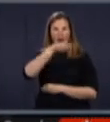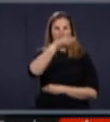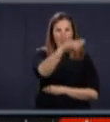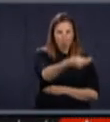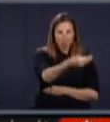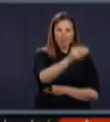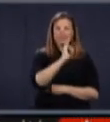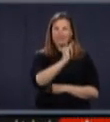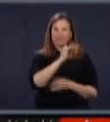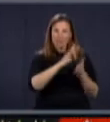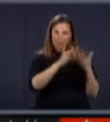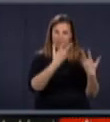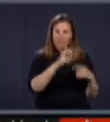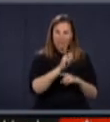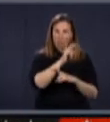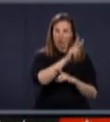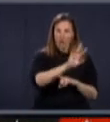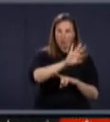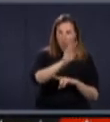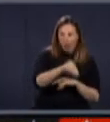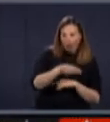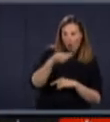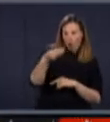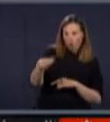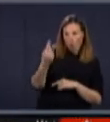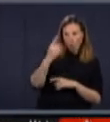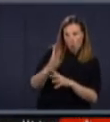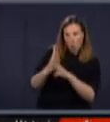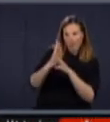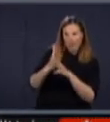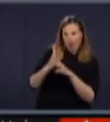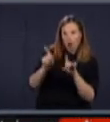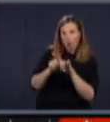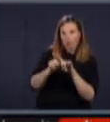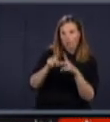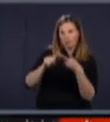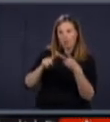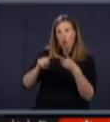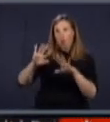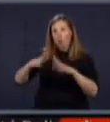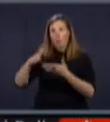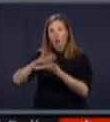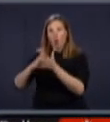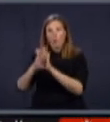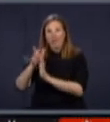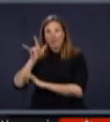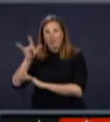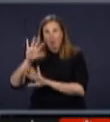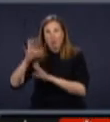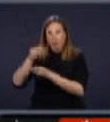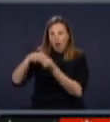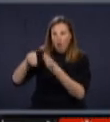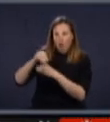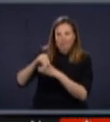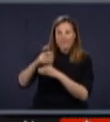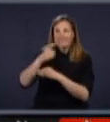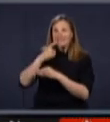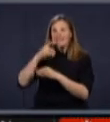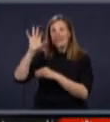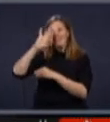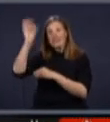consommateurs, de comment on fait pour aider les transporteurs, quelle partie va venir du gouvernement fédéral, quelle partie va